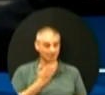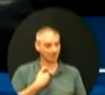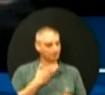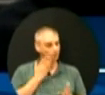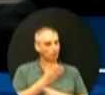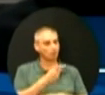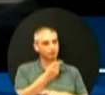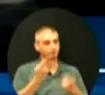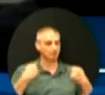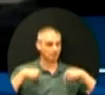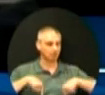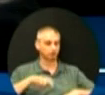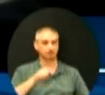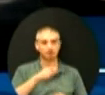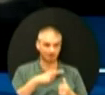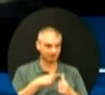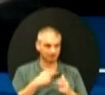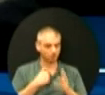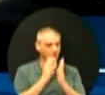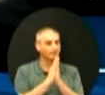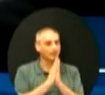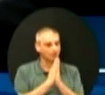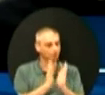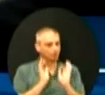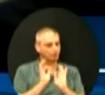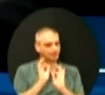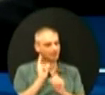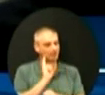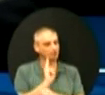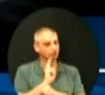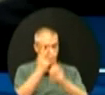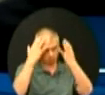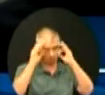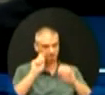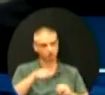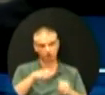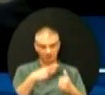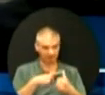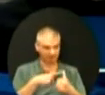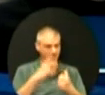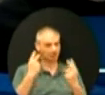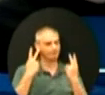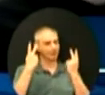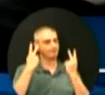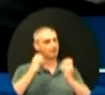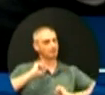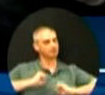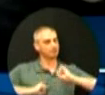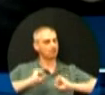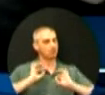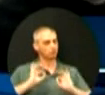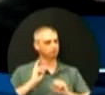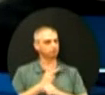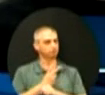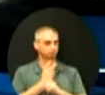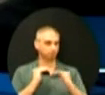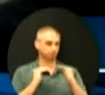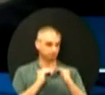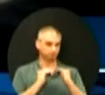שלנו ליושב ראש הכנסת, שבה ביקשנו באמת לשמור על כבודה של הכנסת, על מעמדה, על ההתנהלות התקינה